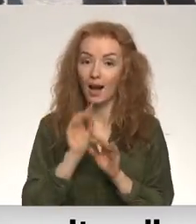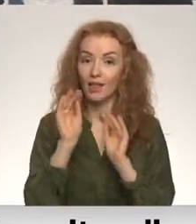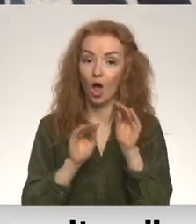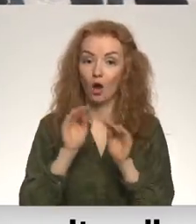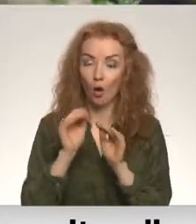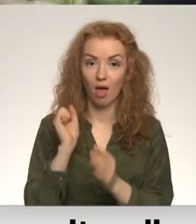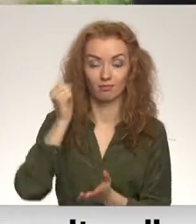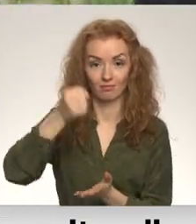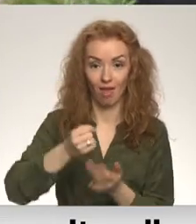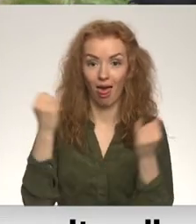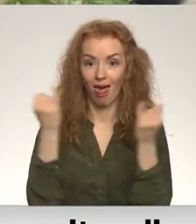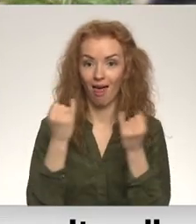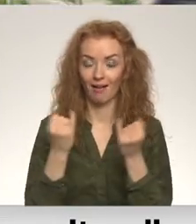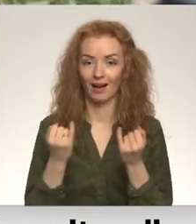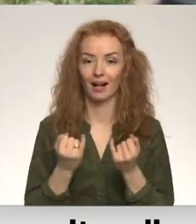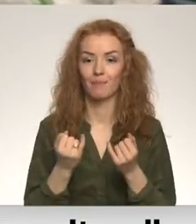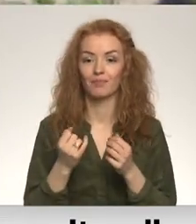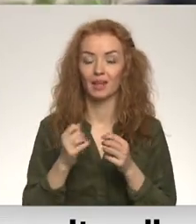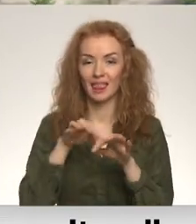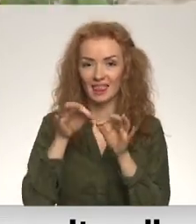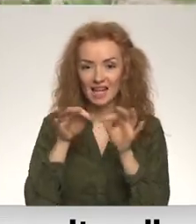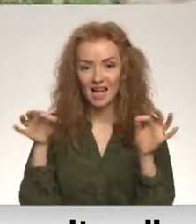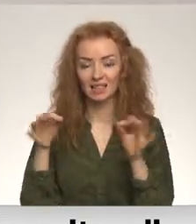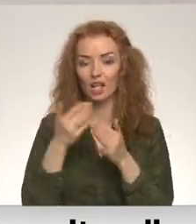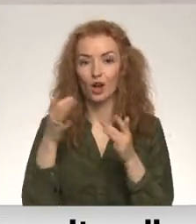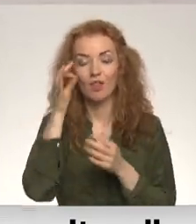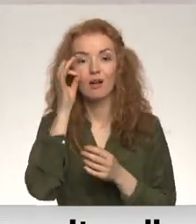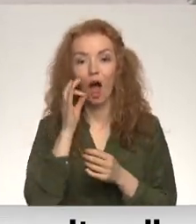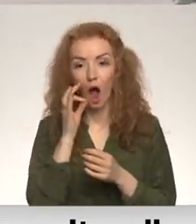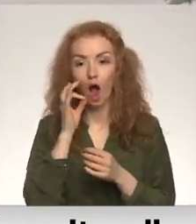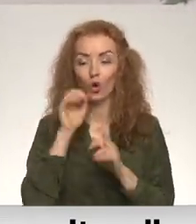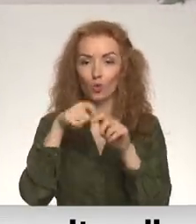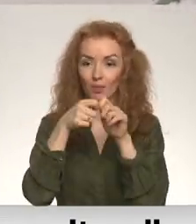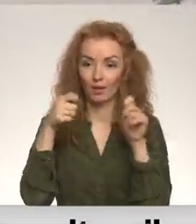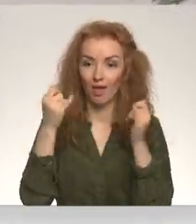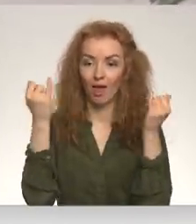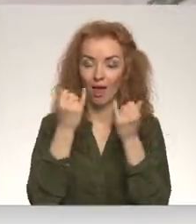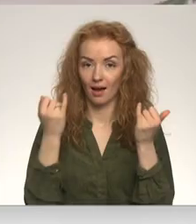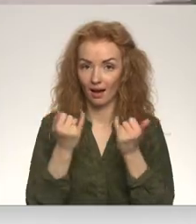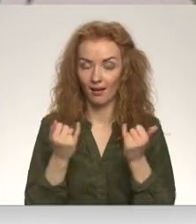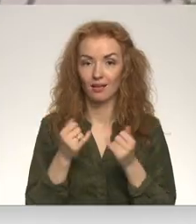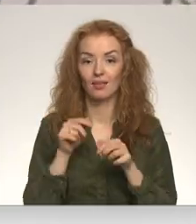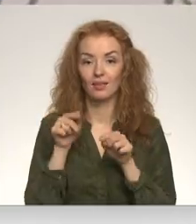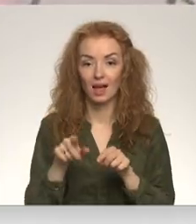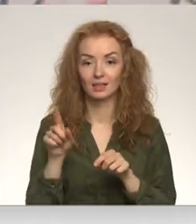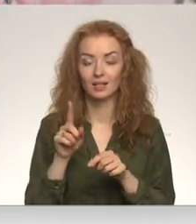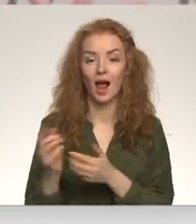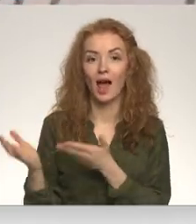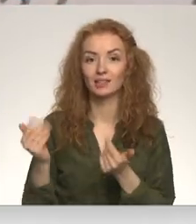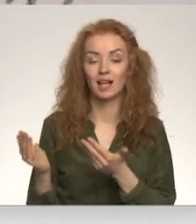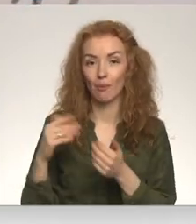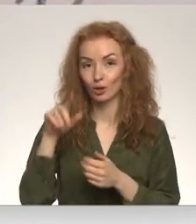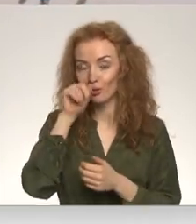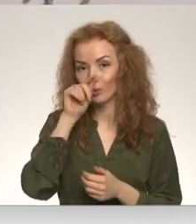smiltīs iespraustās egles. Diedziņi un dažādi kārumi, ko iekar eglītēs, ir tieši šis aicinājums